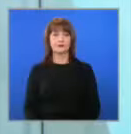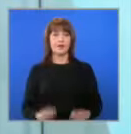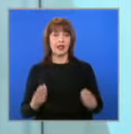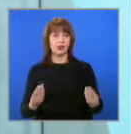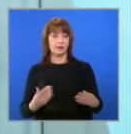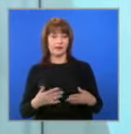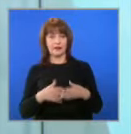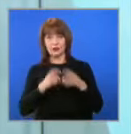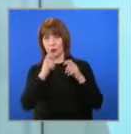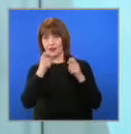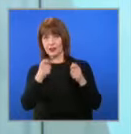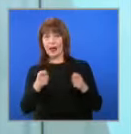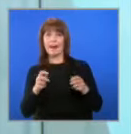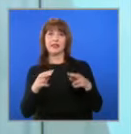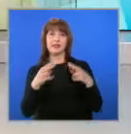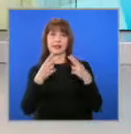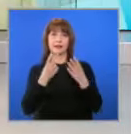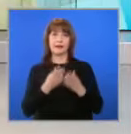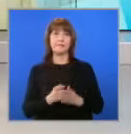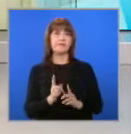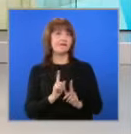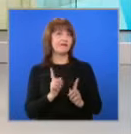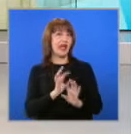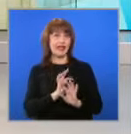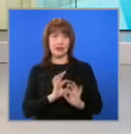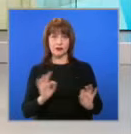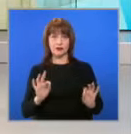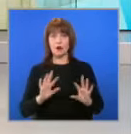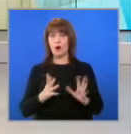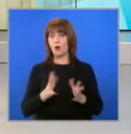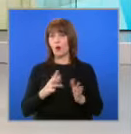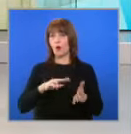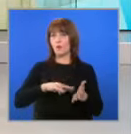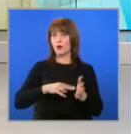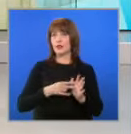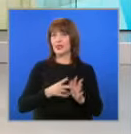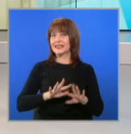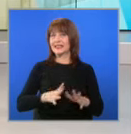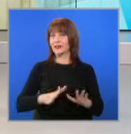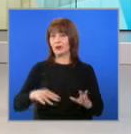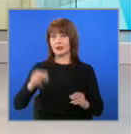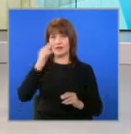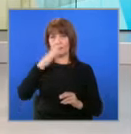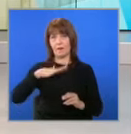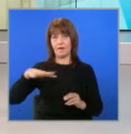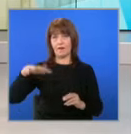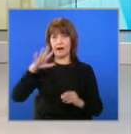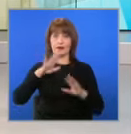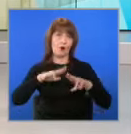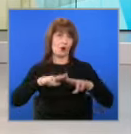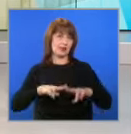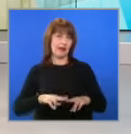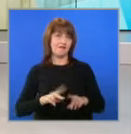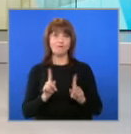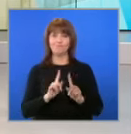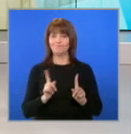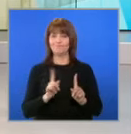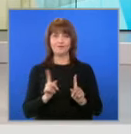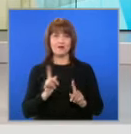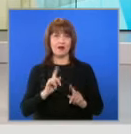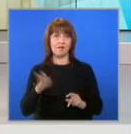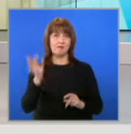По света и у нас 18 започва. Добър вечер. Неяснотата около политическата ситуация в страната все още остава. Няма